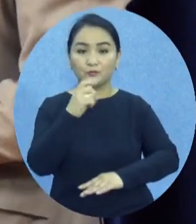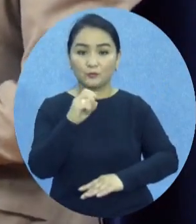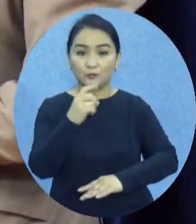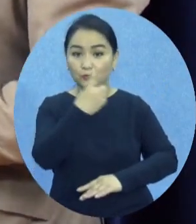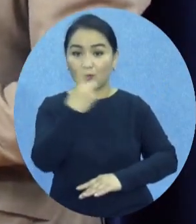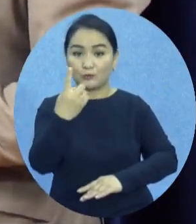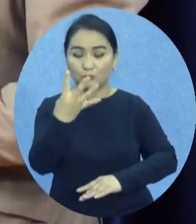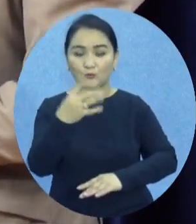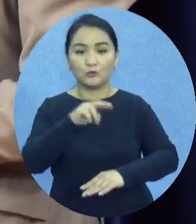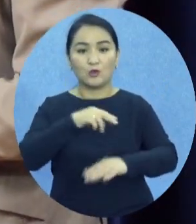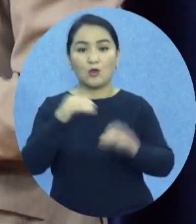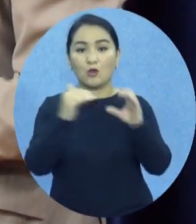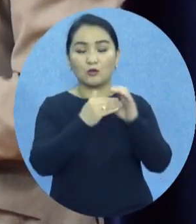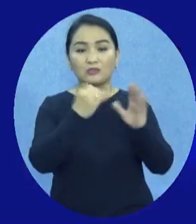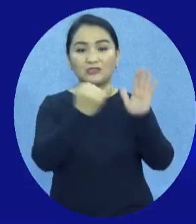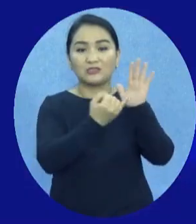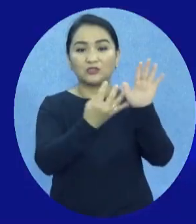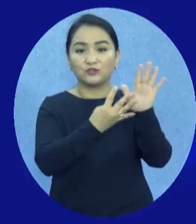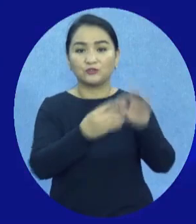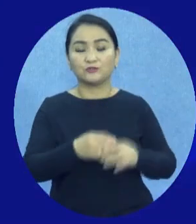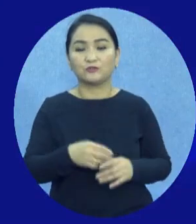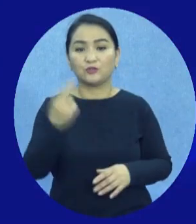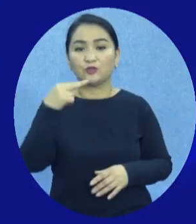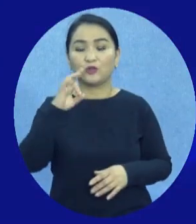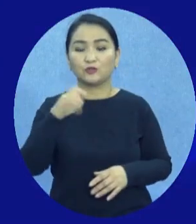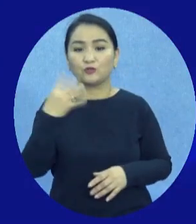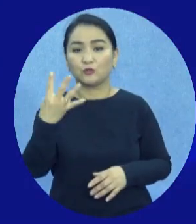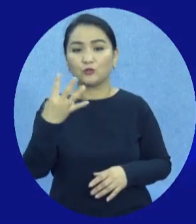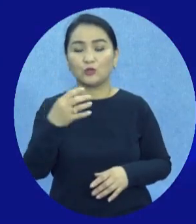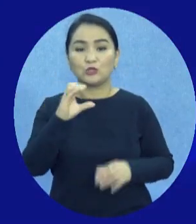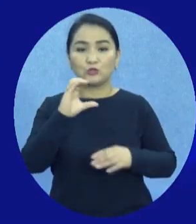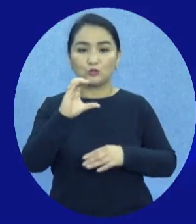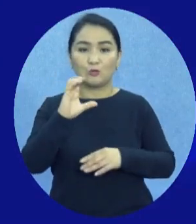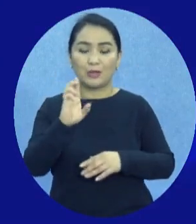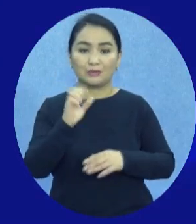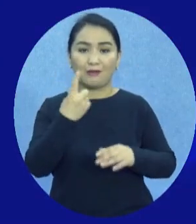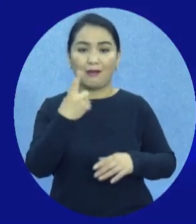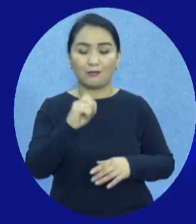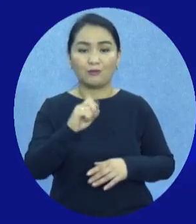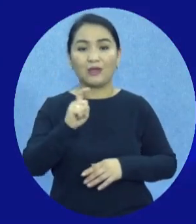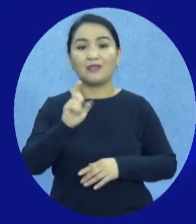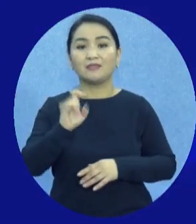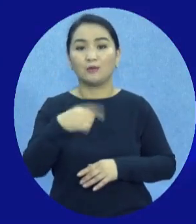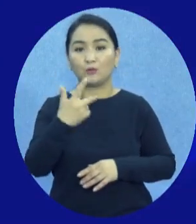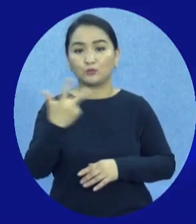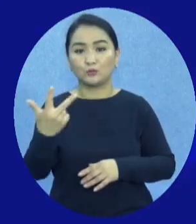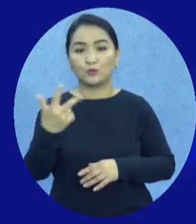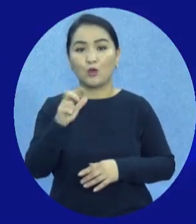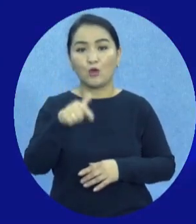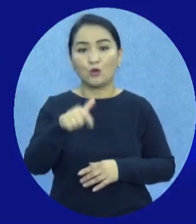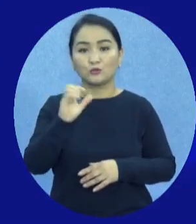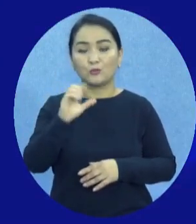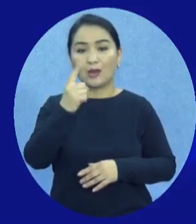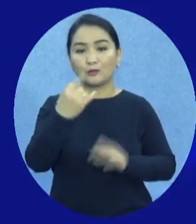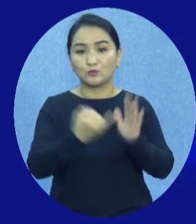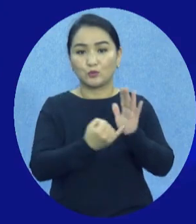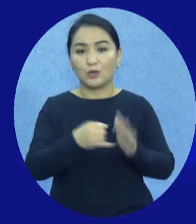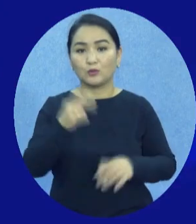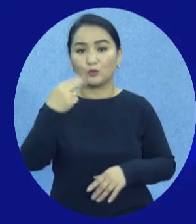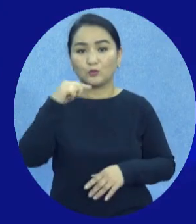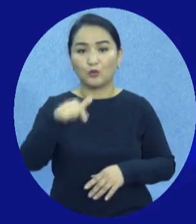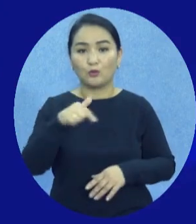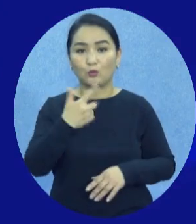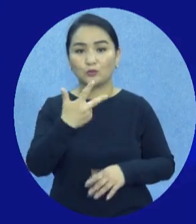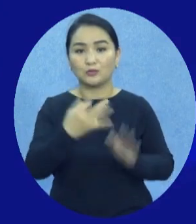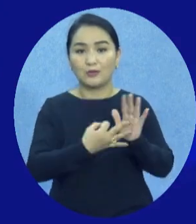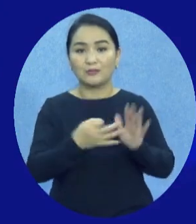69 тохиолдол, Доронт дээр 4, Сүхбаатар дээр 10, Хинтий дээр 33, Говь Сүмбэр дээр 16, Дунд Говь дээр 38, Сэлэнг дээр